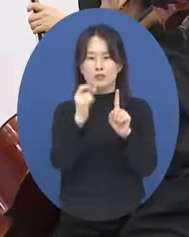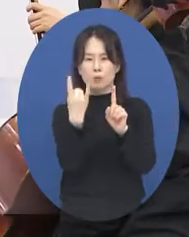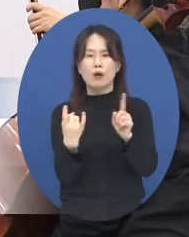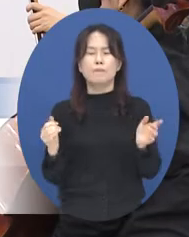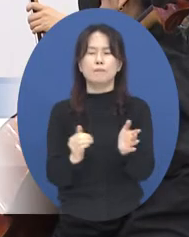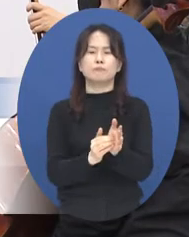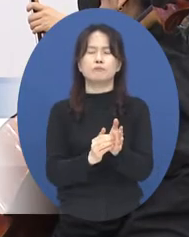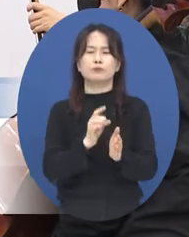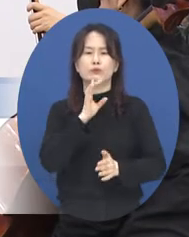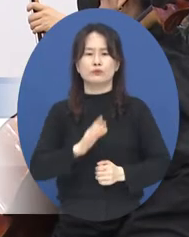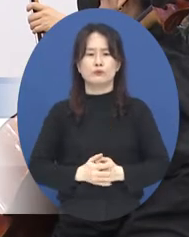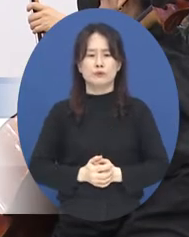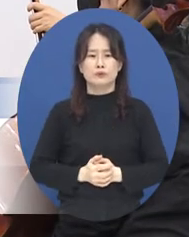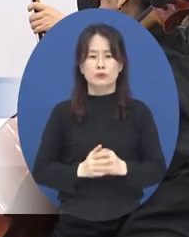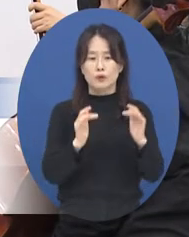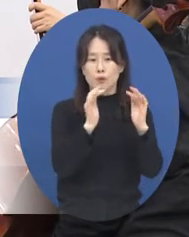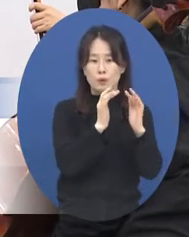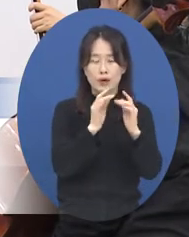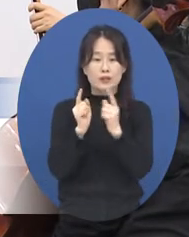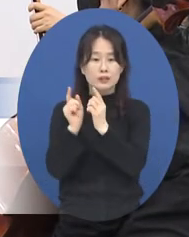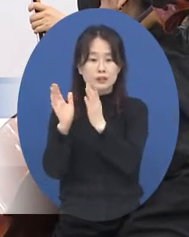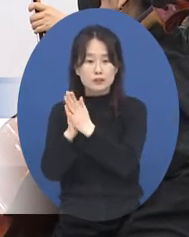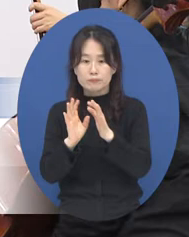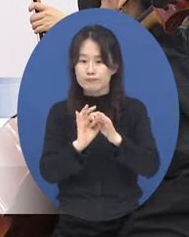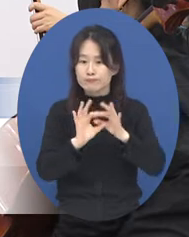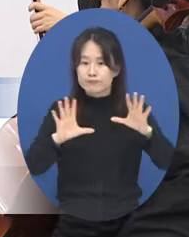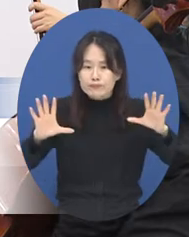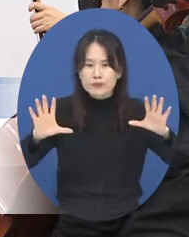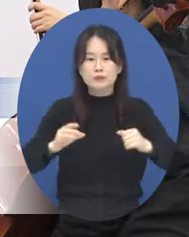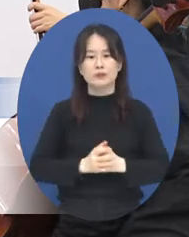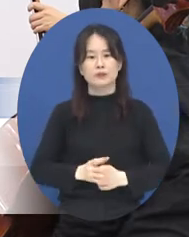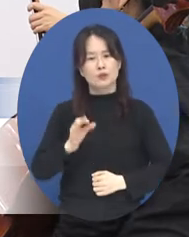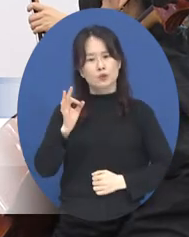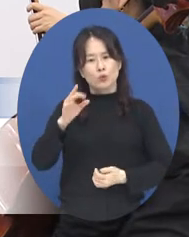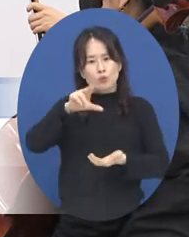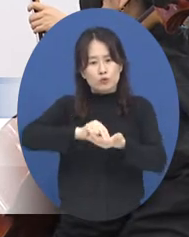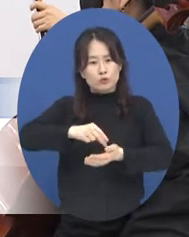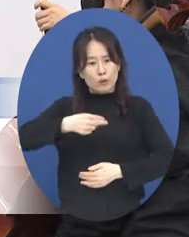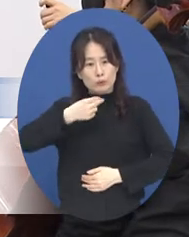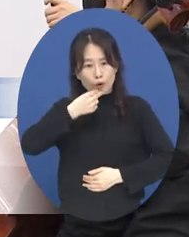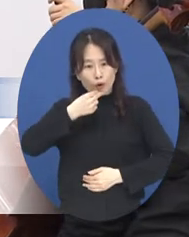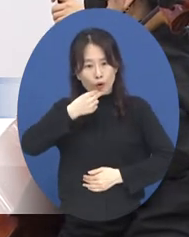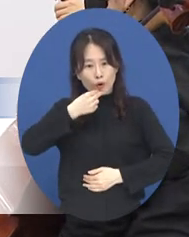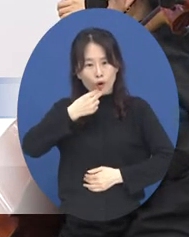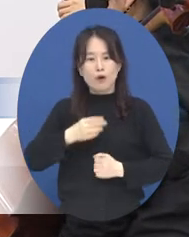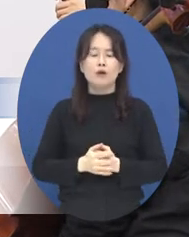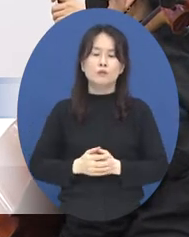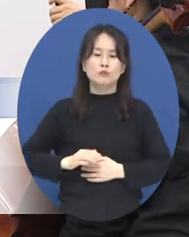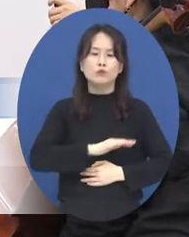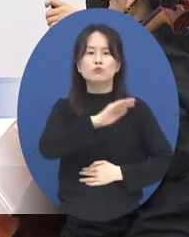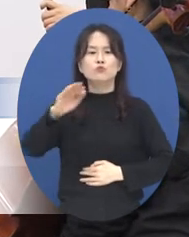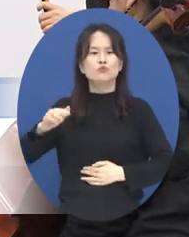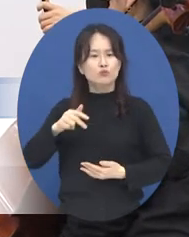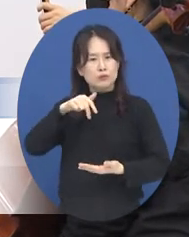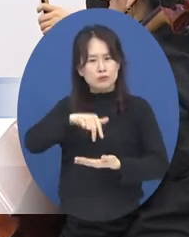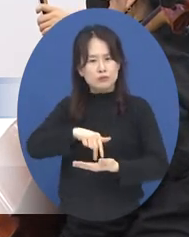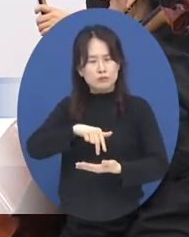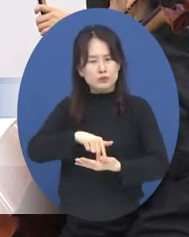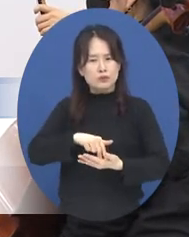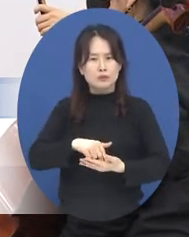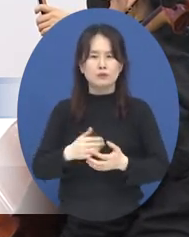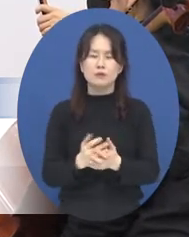온라인 어를 하던 오프라인 하던 그 어떤 금액적인 부분에서 아무 연가 병가 넣고 문제가 안된다 그러면